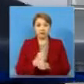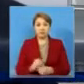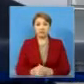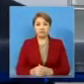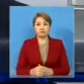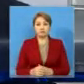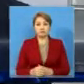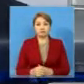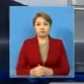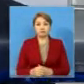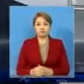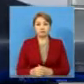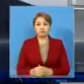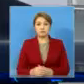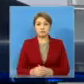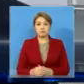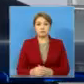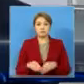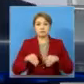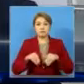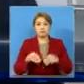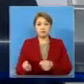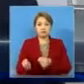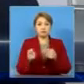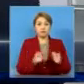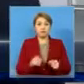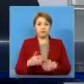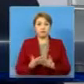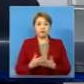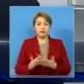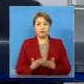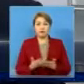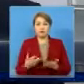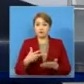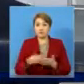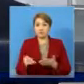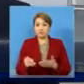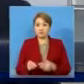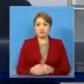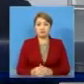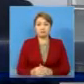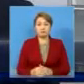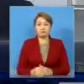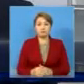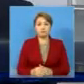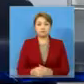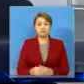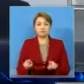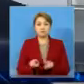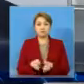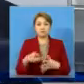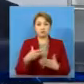на полосе будет, чтобы привозить сыпучие материалы, там потом пескоразбрасыватель купили. Также